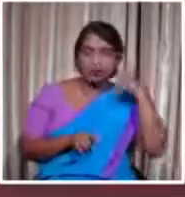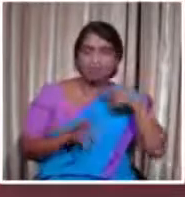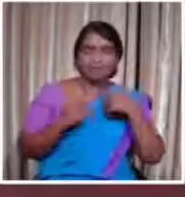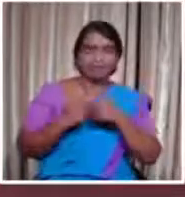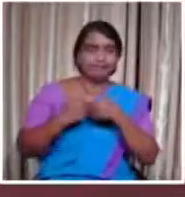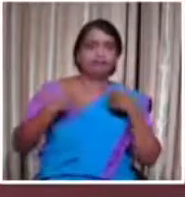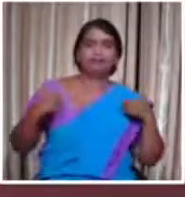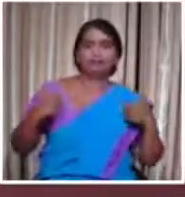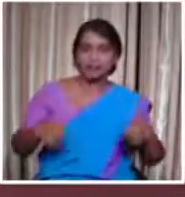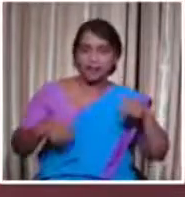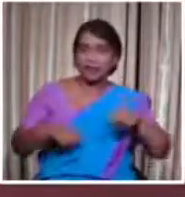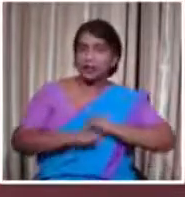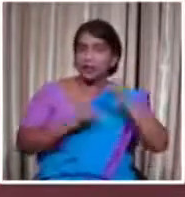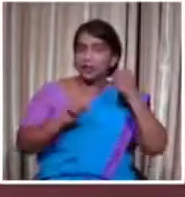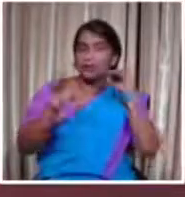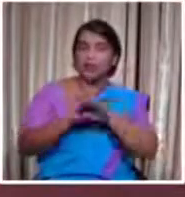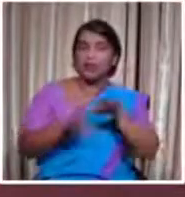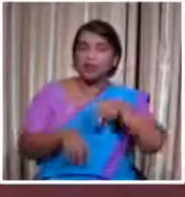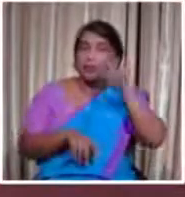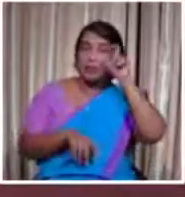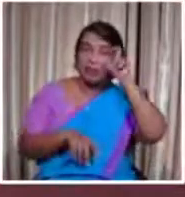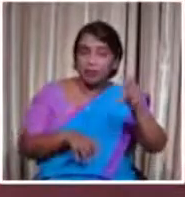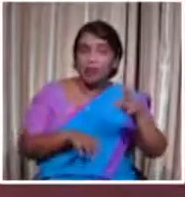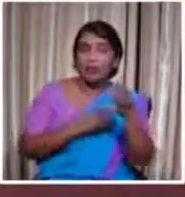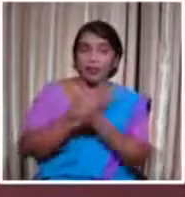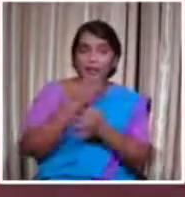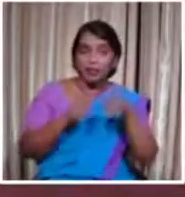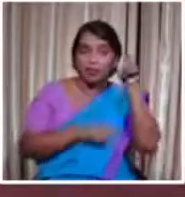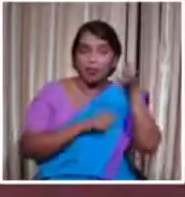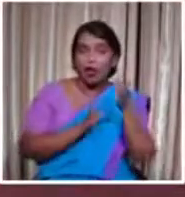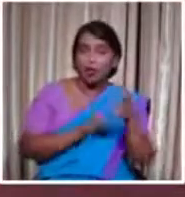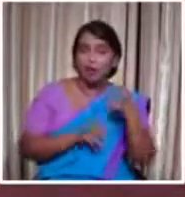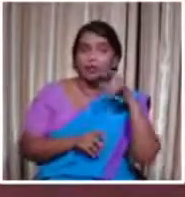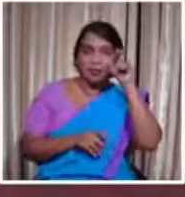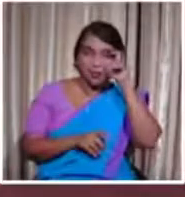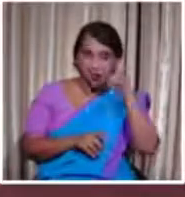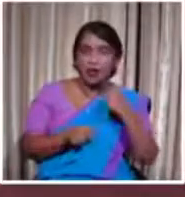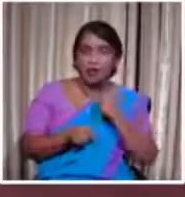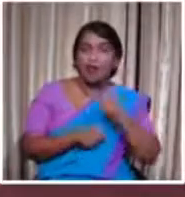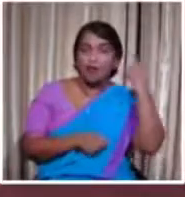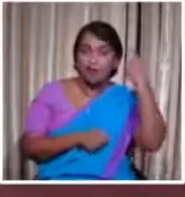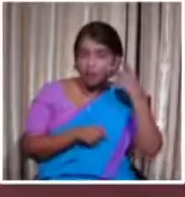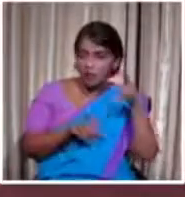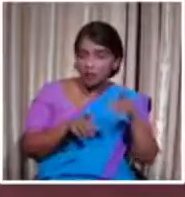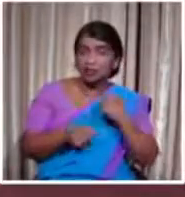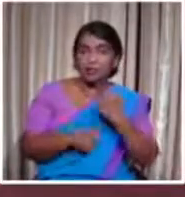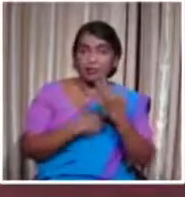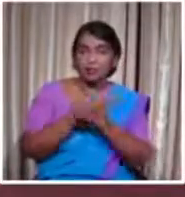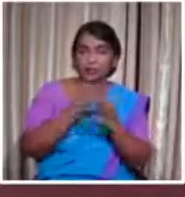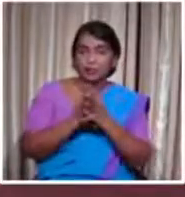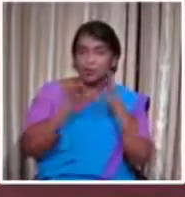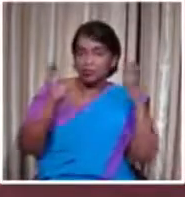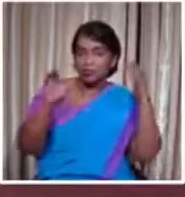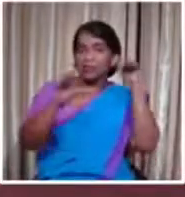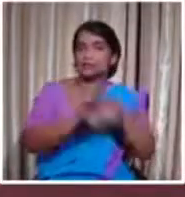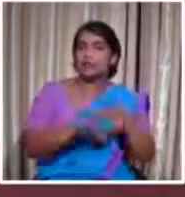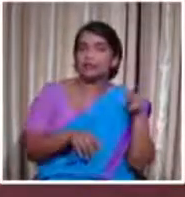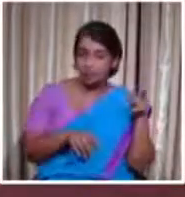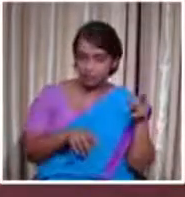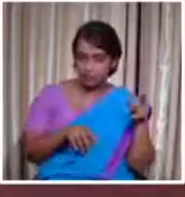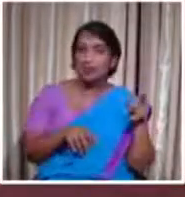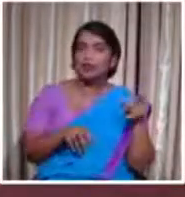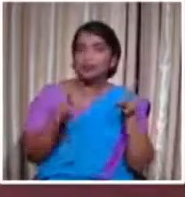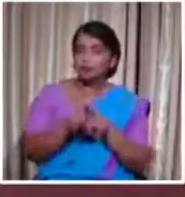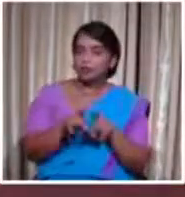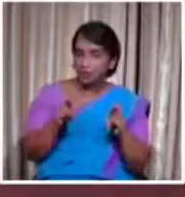තියෙනවා. අද අරගලයට ගියොත් බලා ගන්න පුළුවන් ඉන්න කුඩුකාරයෝ දිහා. ගෝල් ෆේස් එකට ගියොත් අද කුඩුකාරයෝ ටික තමයි එතන ඉන්නේ. ඒක